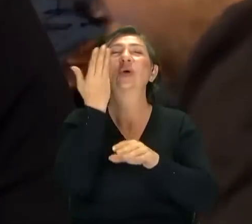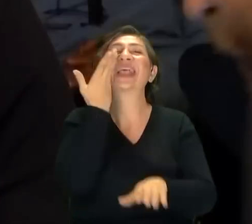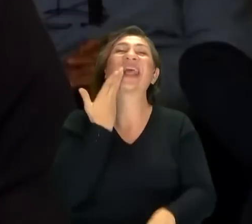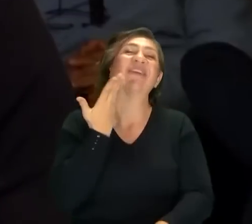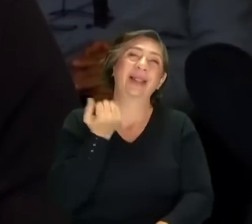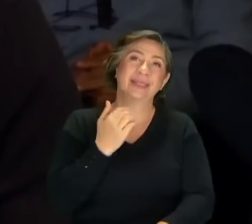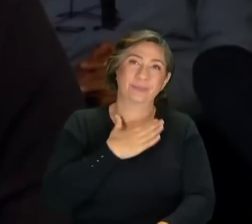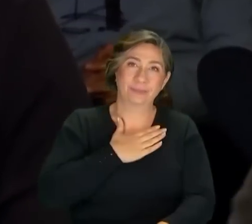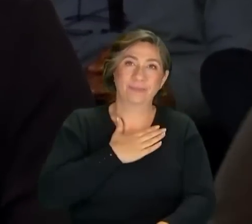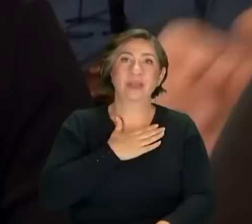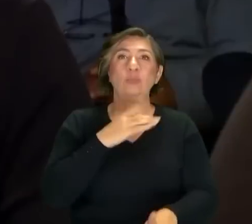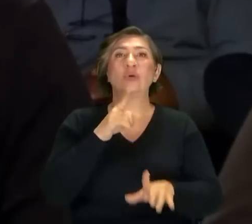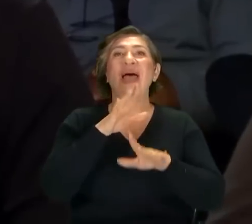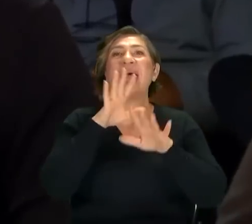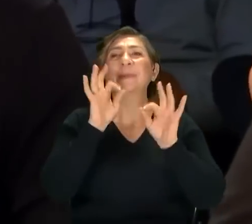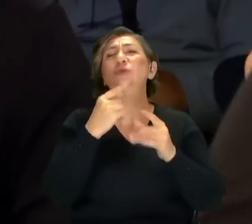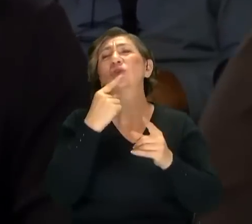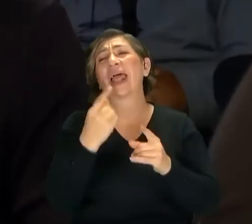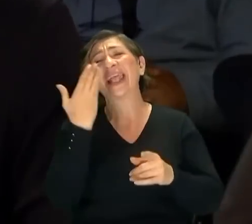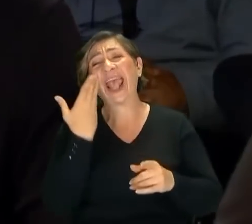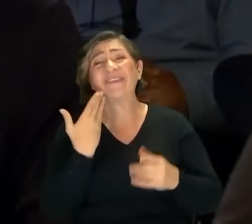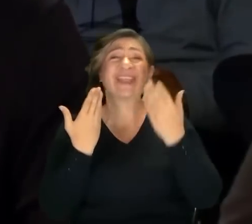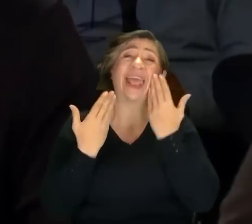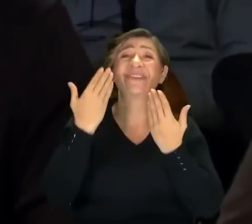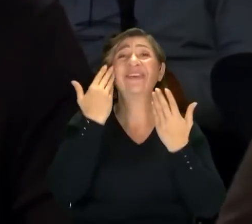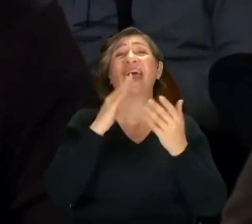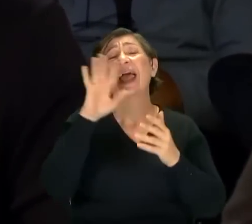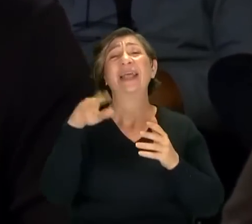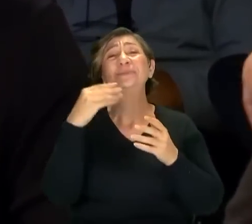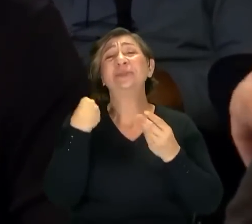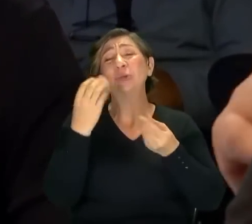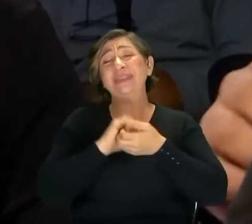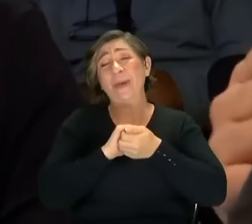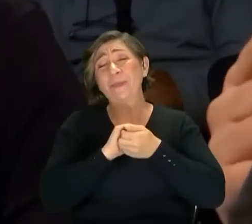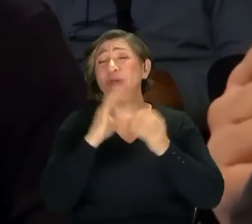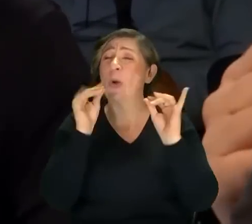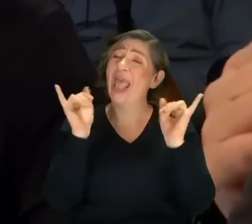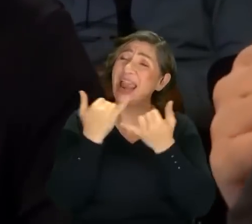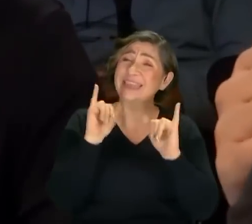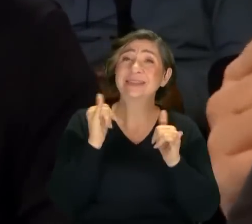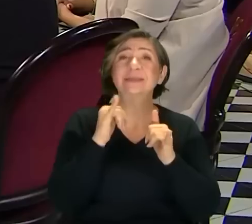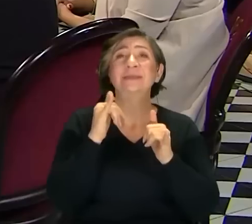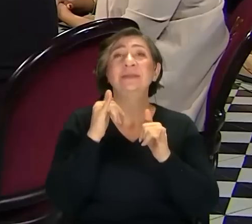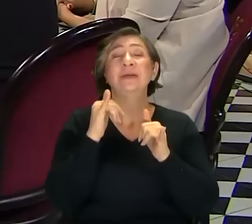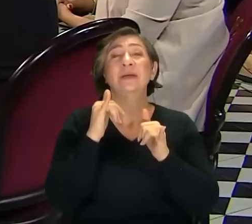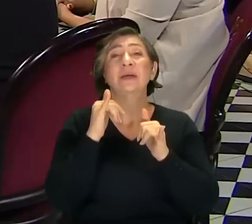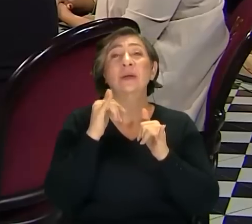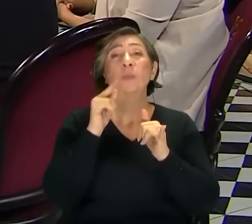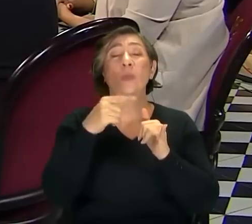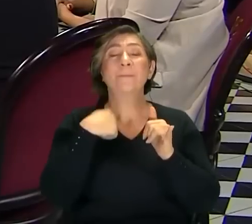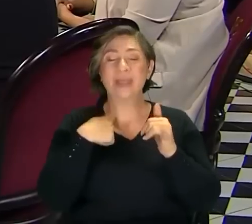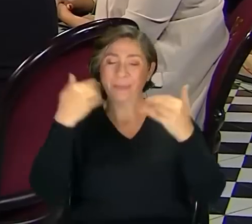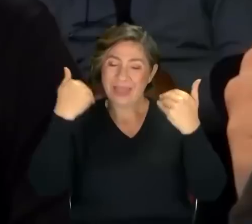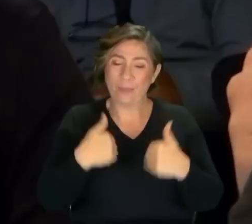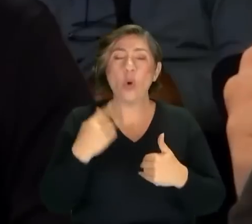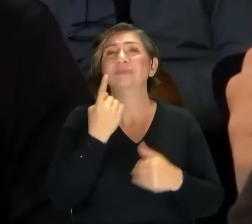oldu. Yani bunu herkes çok böyle söyler. Her yeni film çekmiş insan. Biz çok samimi film. Çok eğlendik. Çok bu benim